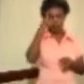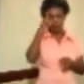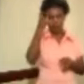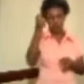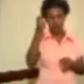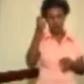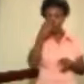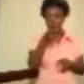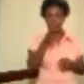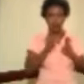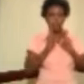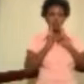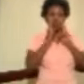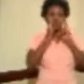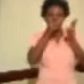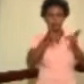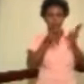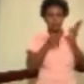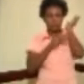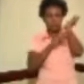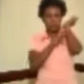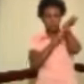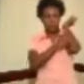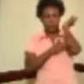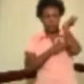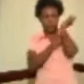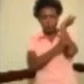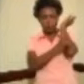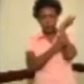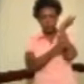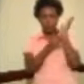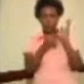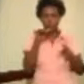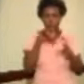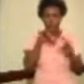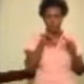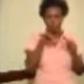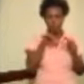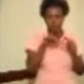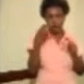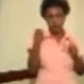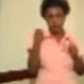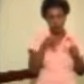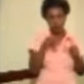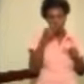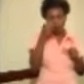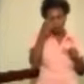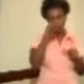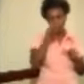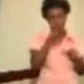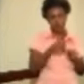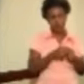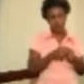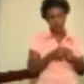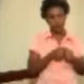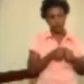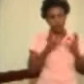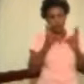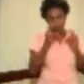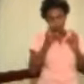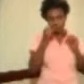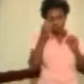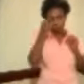l'on parlait de renégocier, d'une part, nous parlait de renégocier, c'était un point différent pour nous gagner, d'une part. D'autre part, le